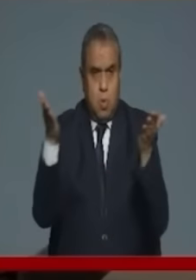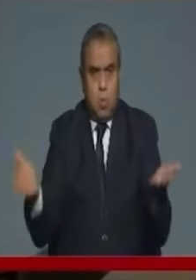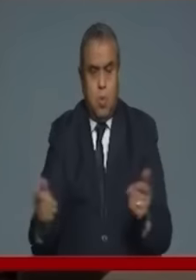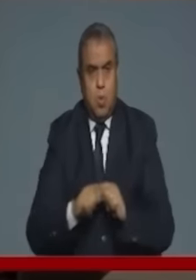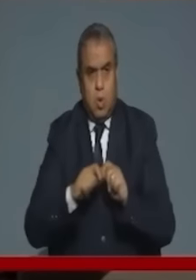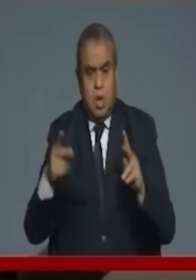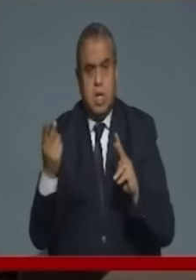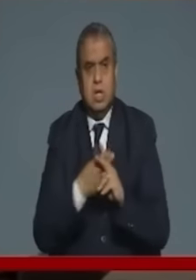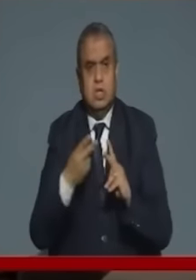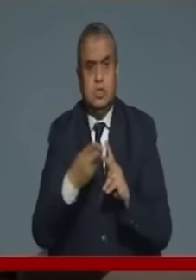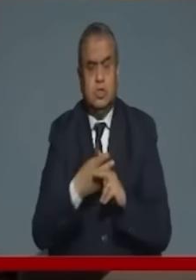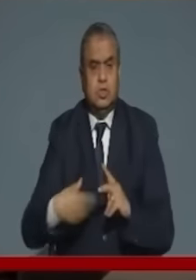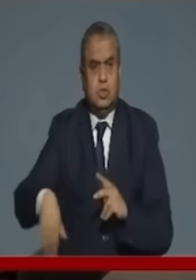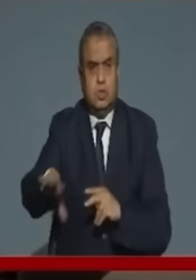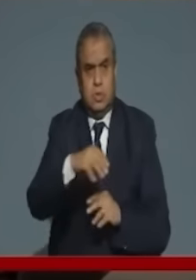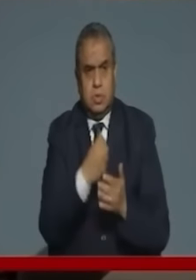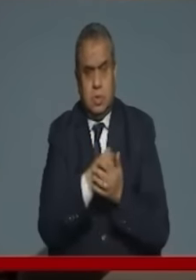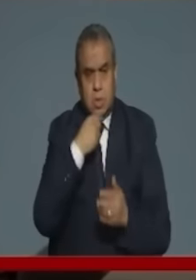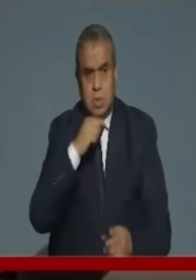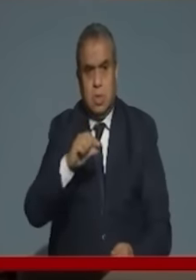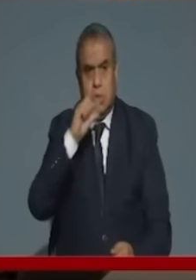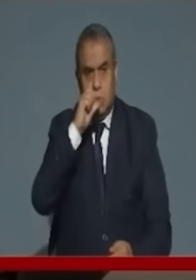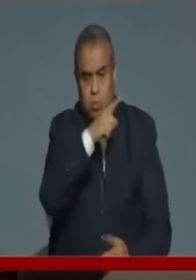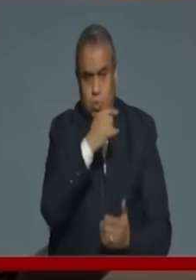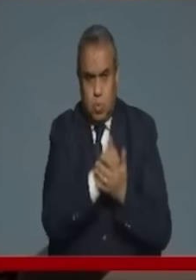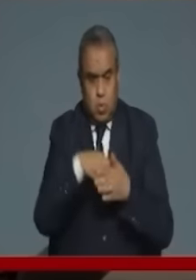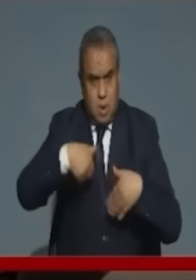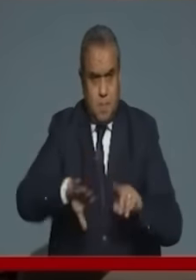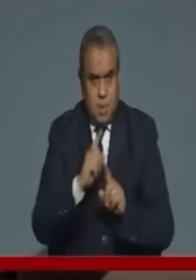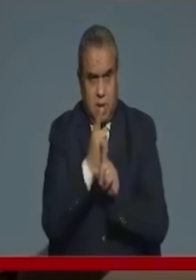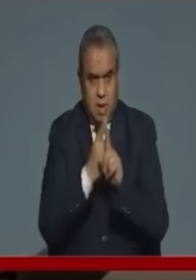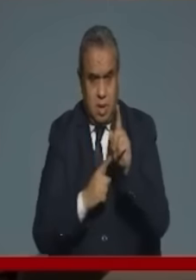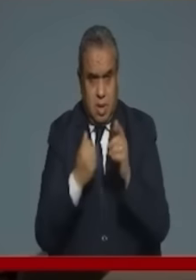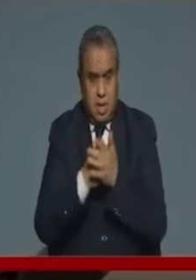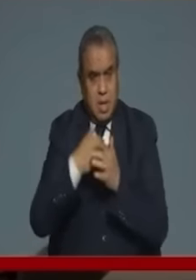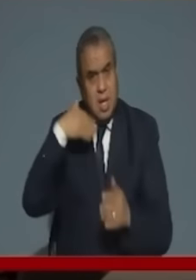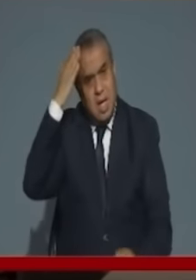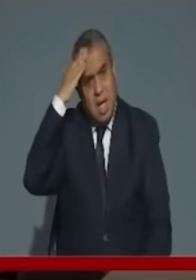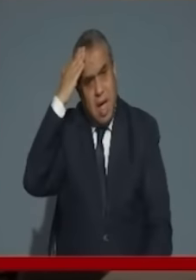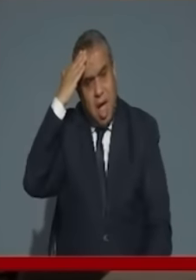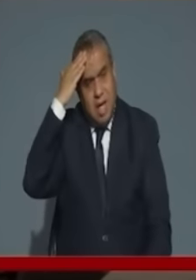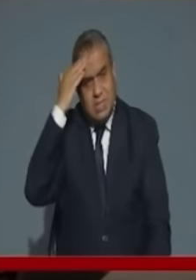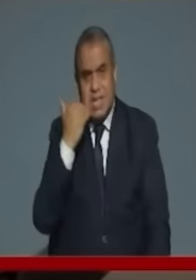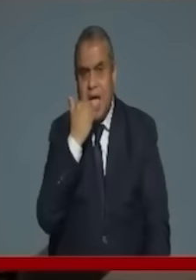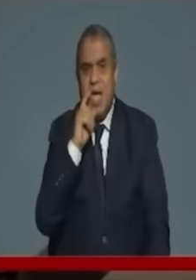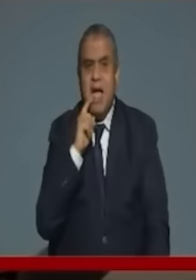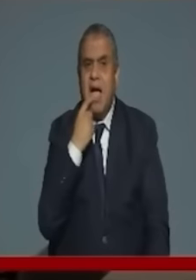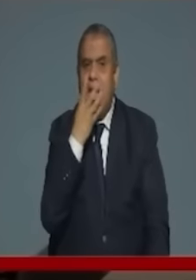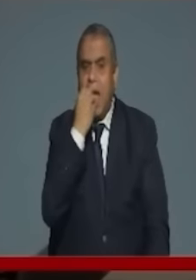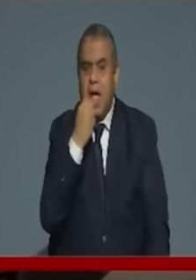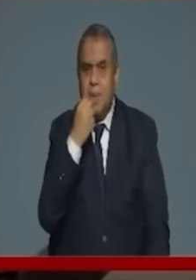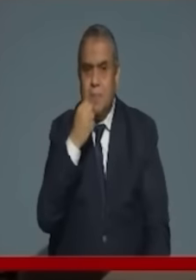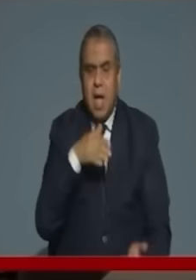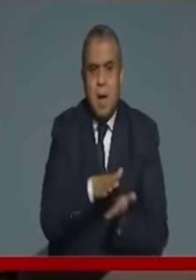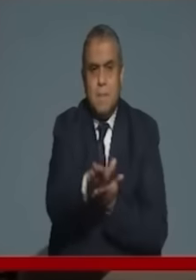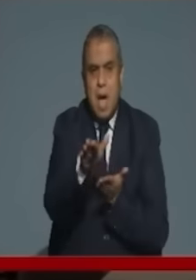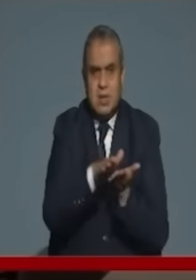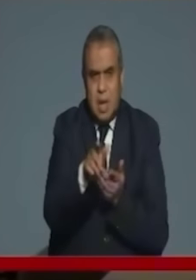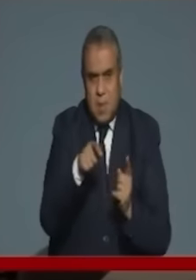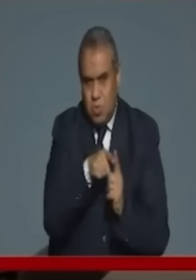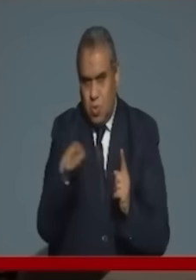يعني، لأن الدكتور مصطفى شرح الموضوع بتاع رأس الحكمة، لكن اسمحوا لي إن أنا أتكلم عليه برضو مرة تانية